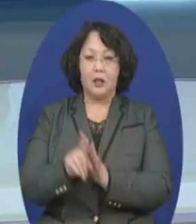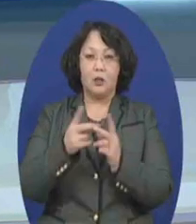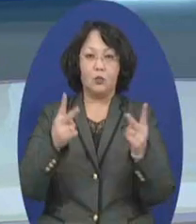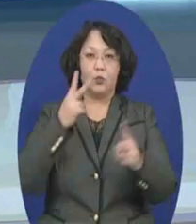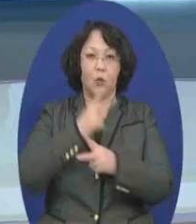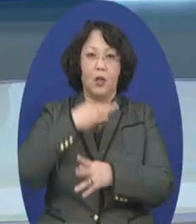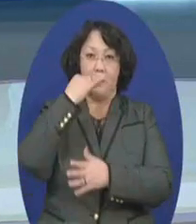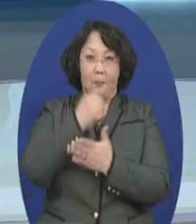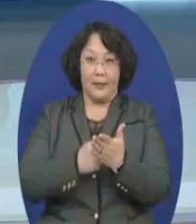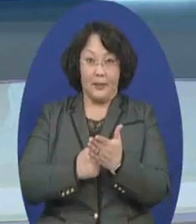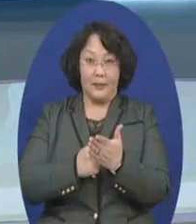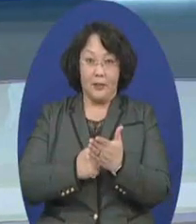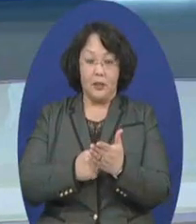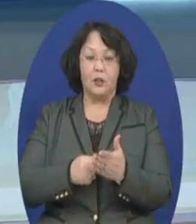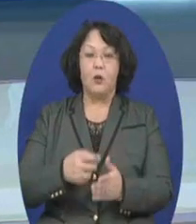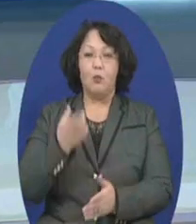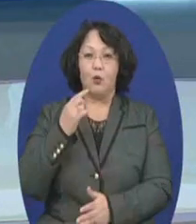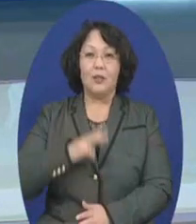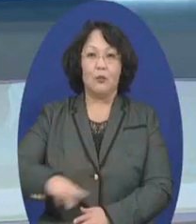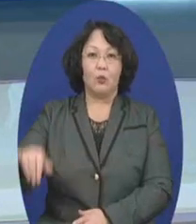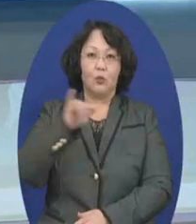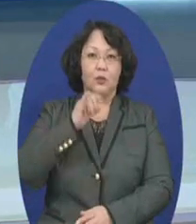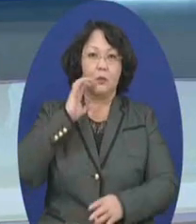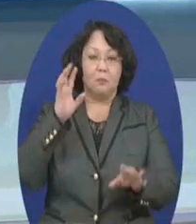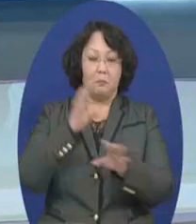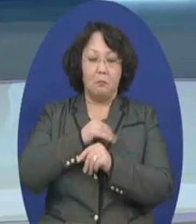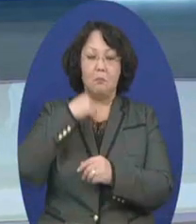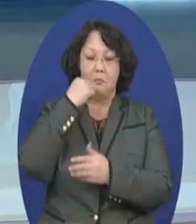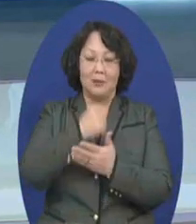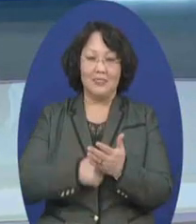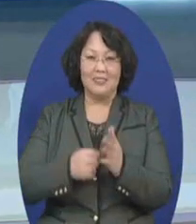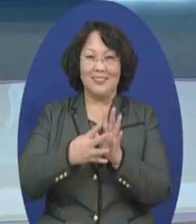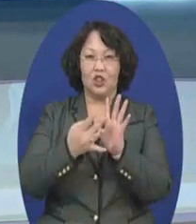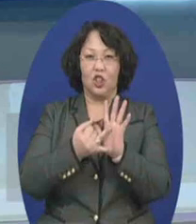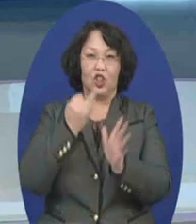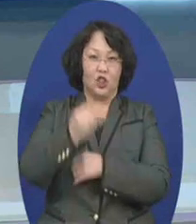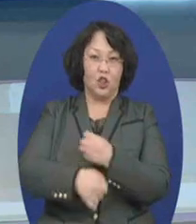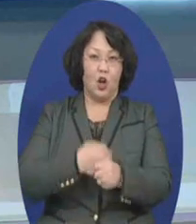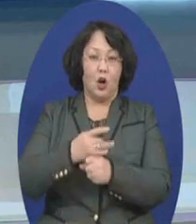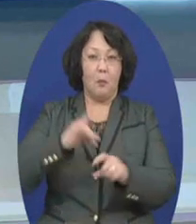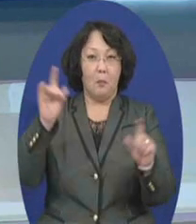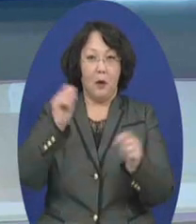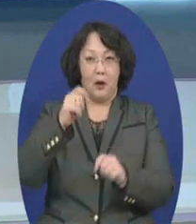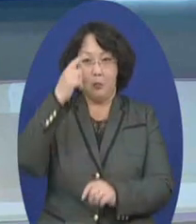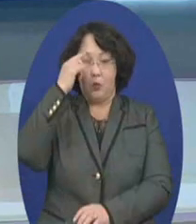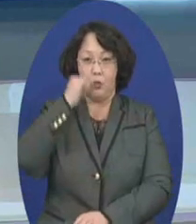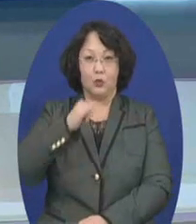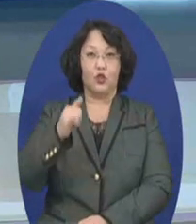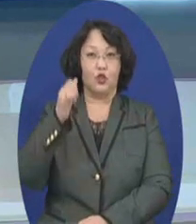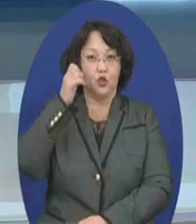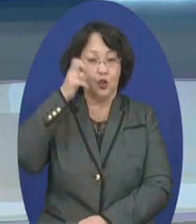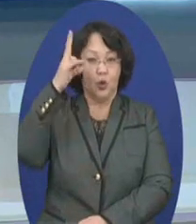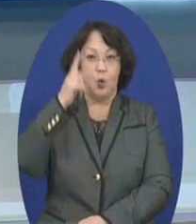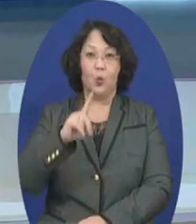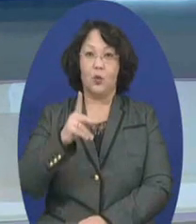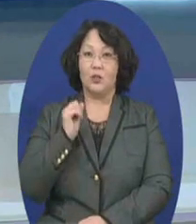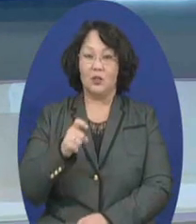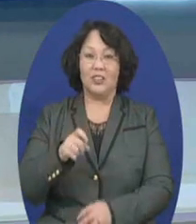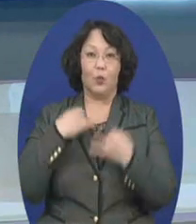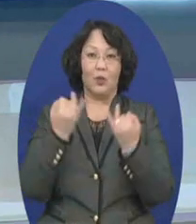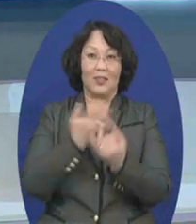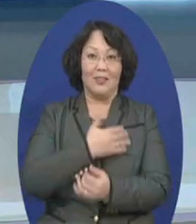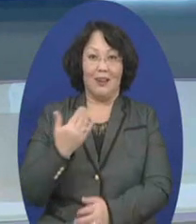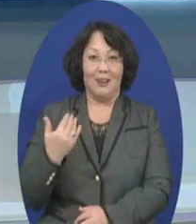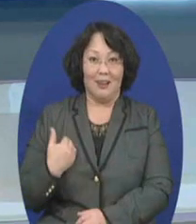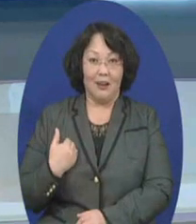анхдугаар үндсэн хуулиа баталж бүгд найрамд тусаа тунхагласны 97 жилийн үеийг тохиолдуулан Монгол улсын ерөнхийлөгч Хүрэл Сүх, улсын хурлын дарга Зандан Шатар,